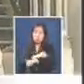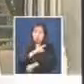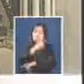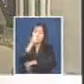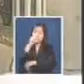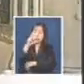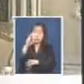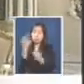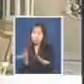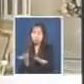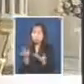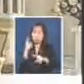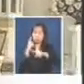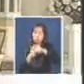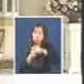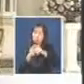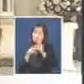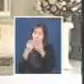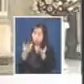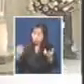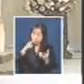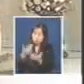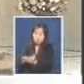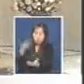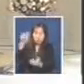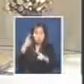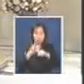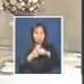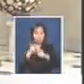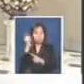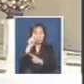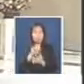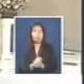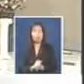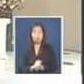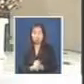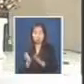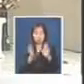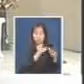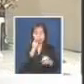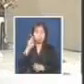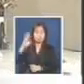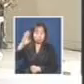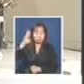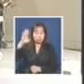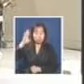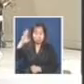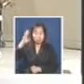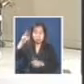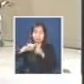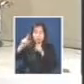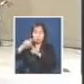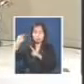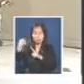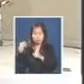ตัวไปกระทบกับต้นทุนผู้ประกอบการให้สูงขึ้นด้วยไหมครับตรงนี้ คือโดยหลักแล้วเนี่ยบริษัทใหญ่อาจจะยังไม่กระทบม